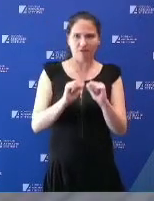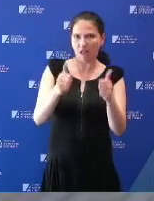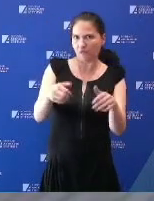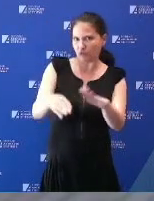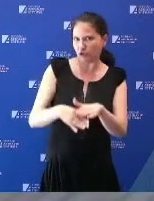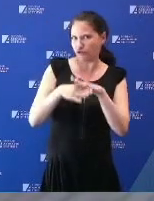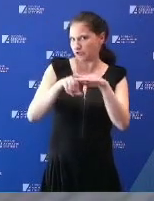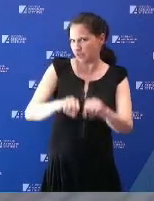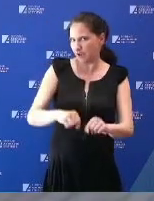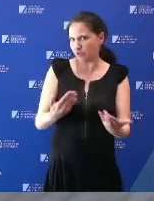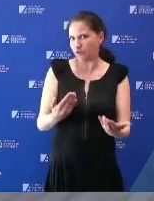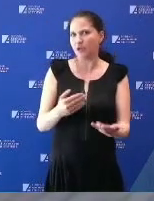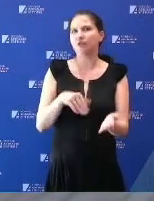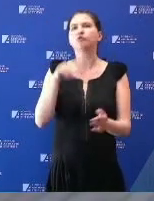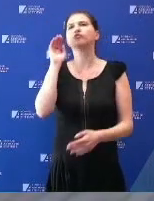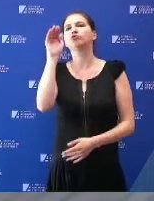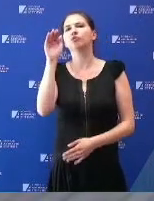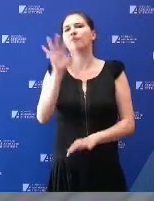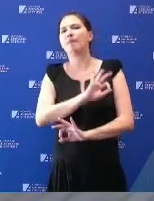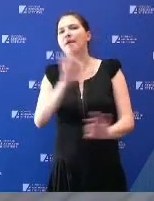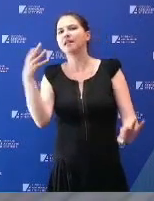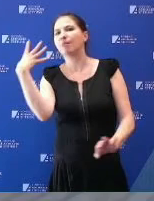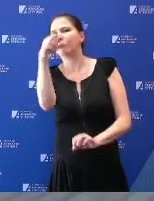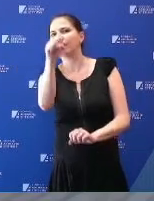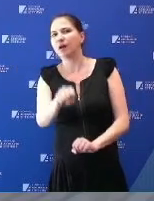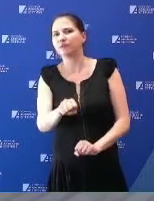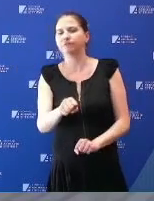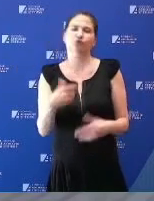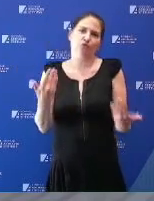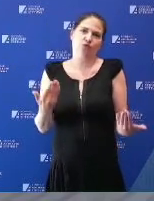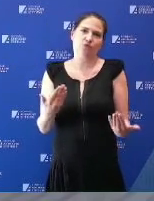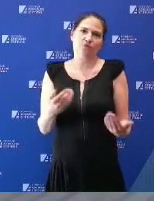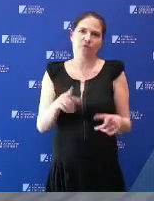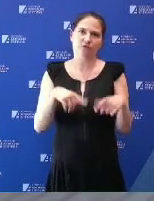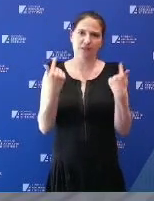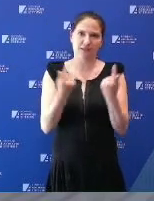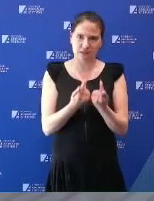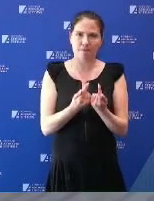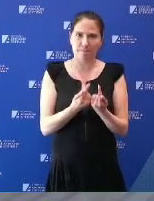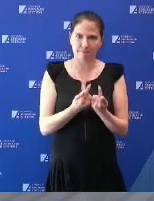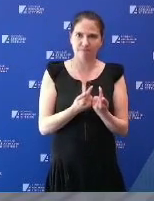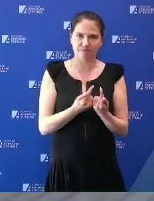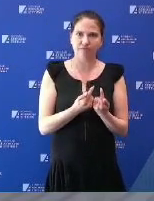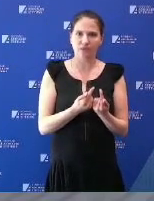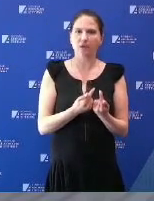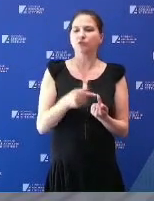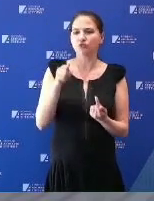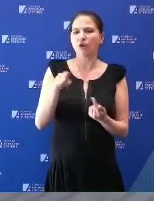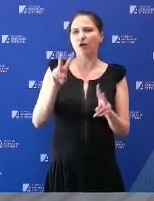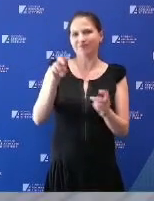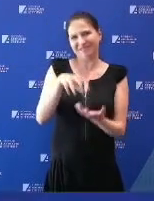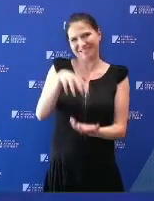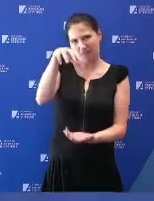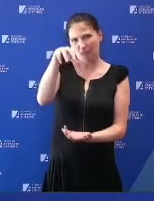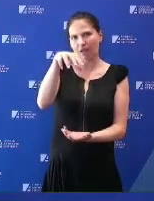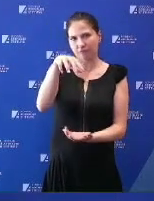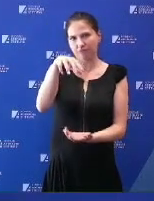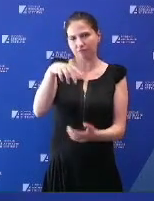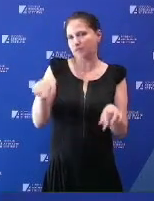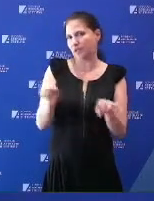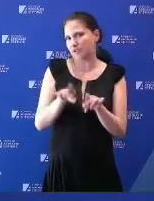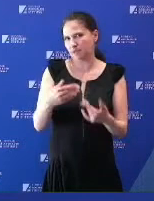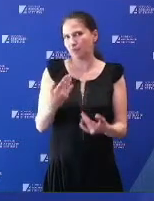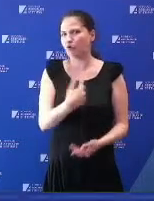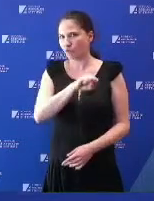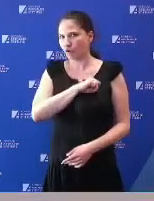zu sehen. Ziemlich klasse. Mein Team und ich im LKYCEC, wir haben auch einen Stack und die gleichen praktischen Vorteile gelten